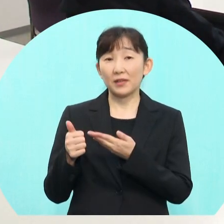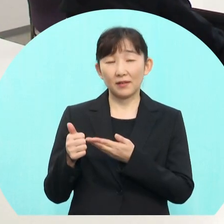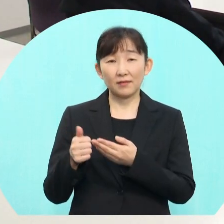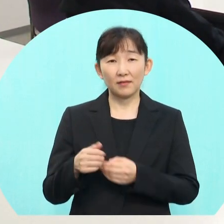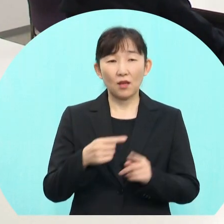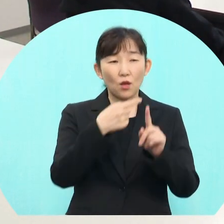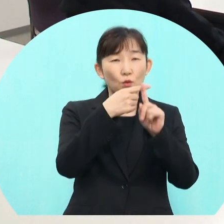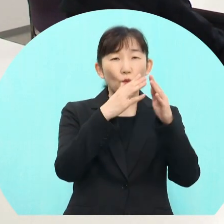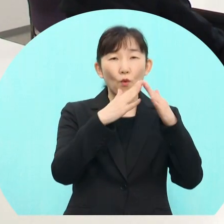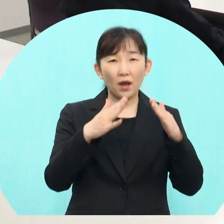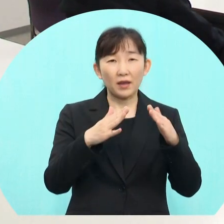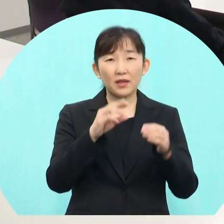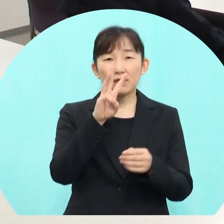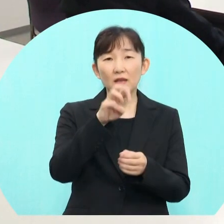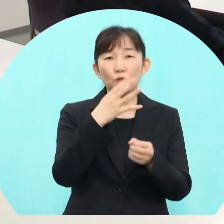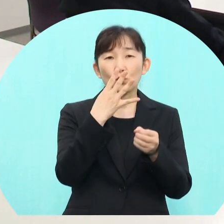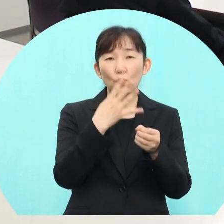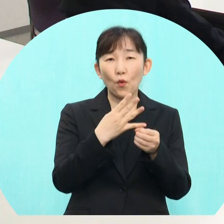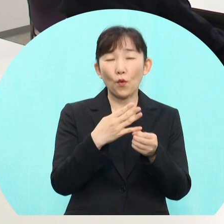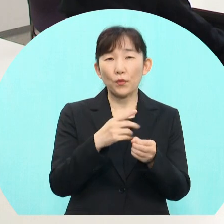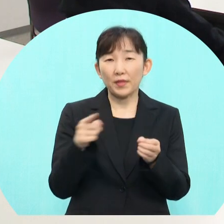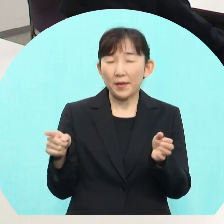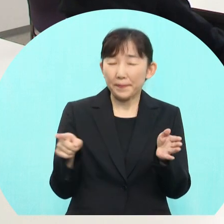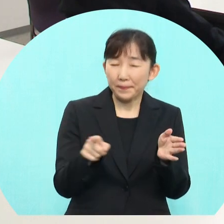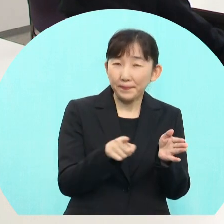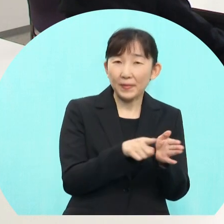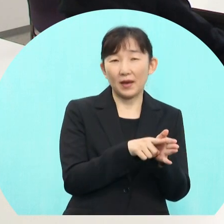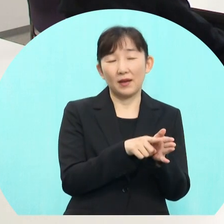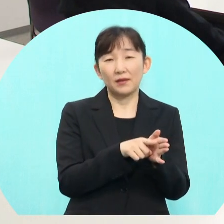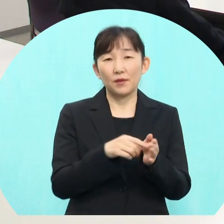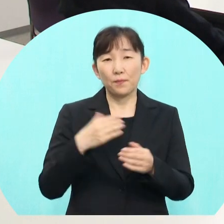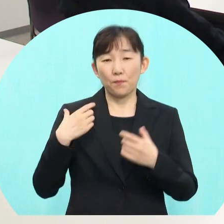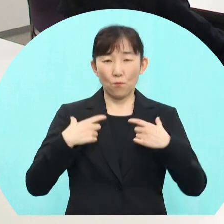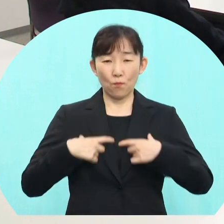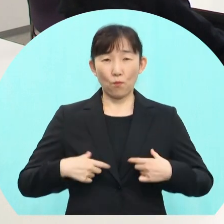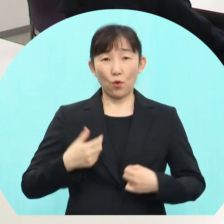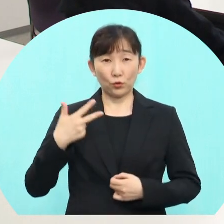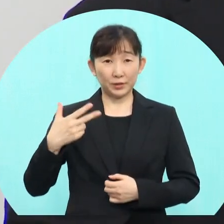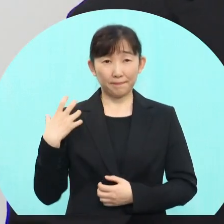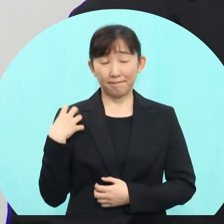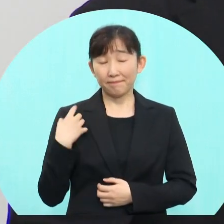阿部さんは教会で34年間牧師を務めています。